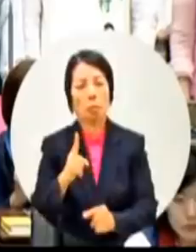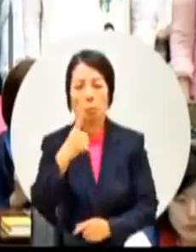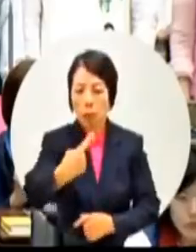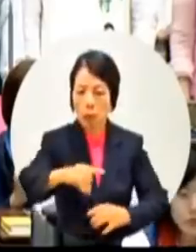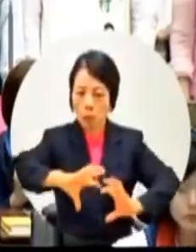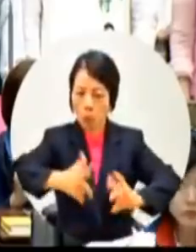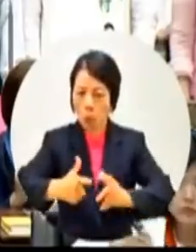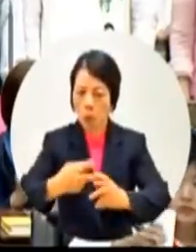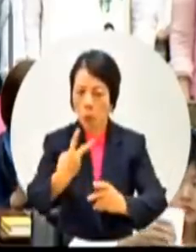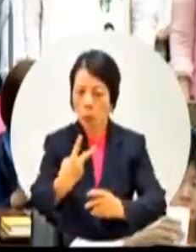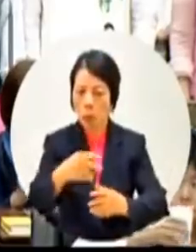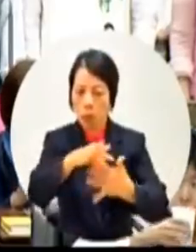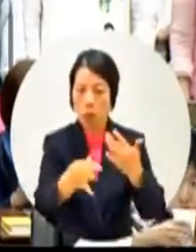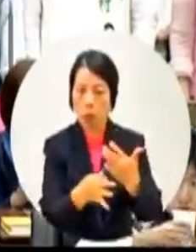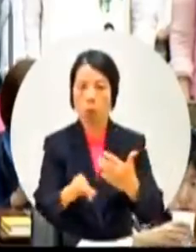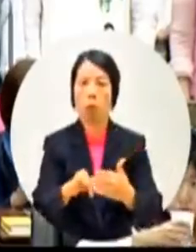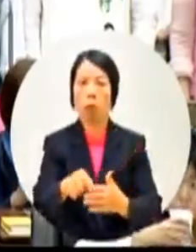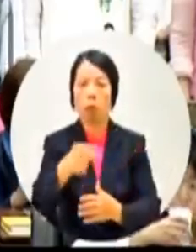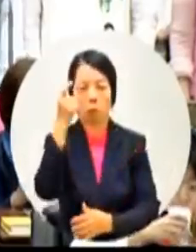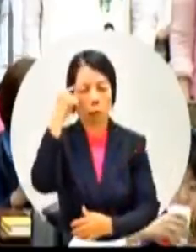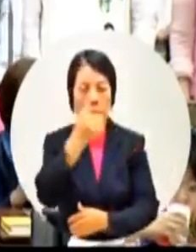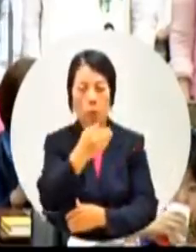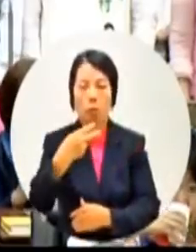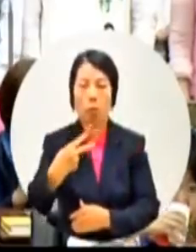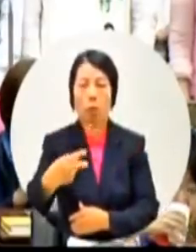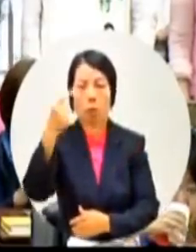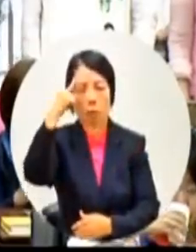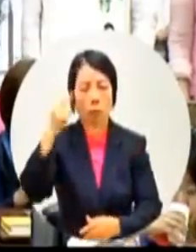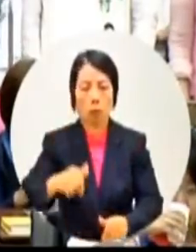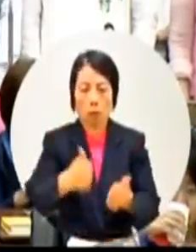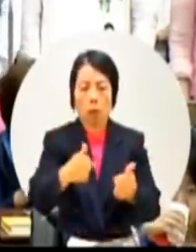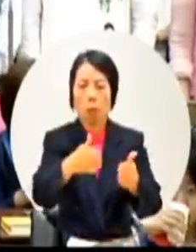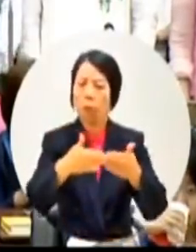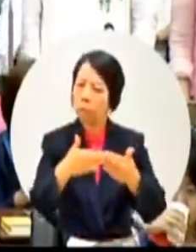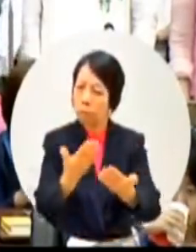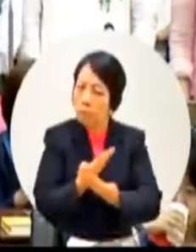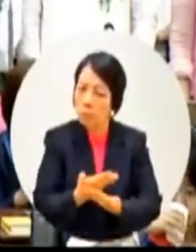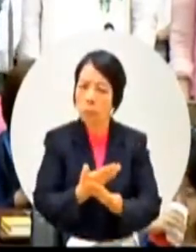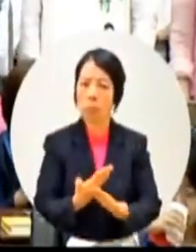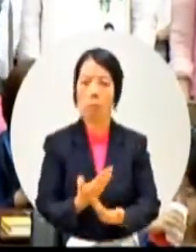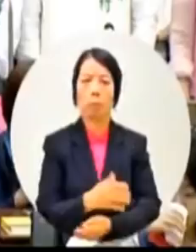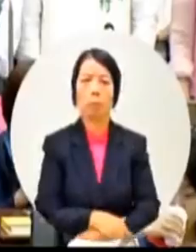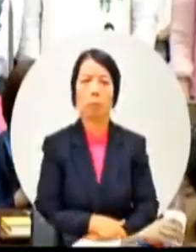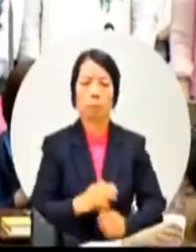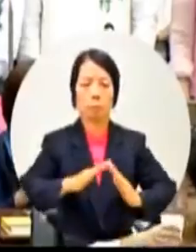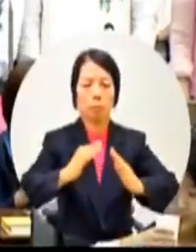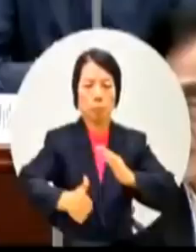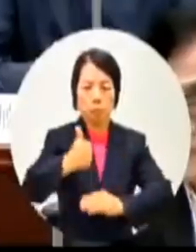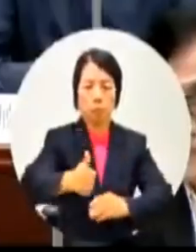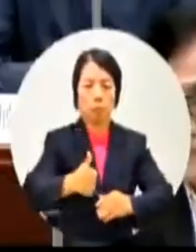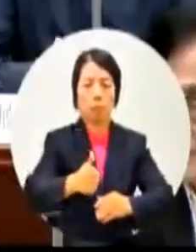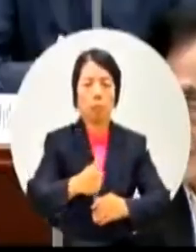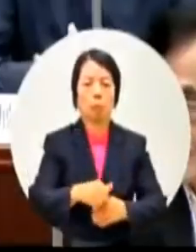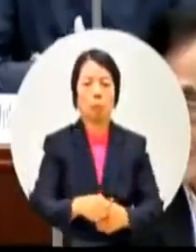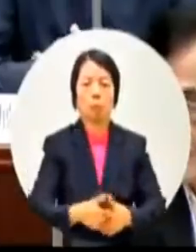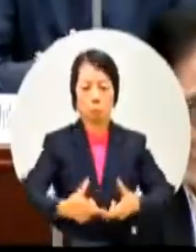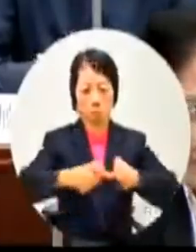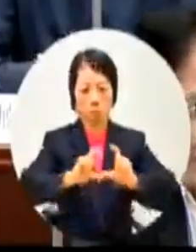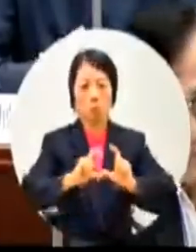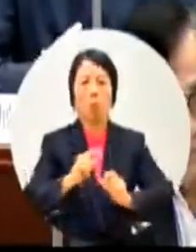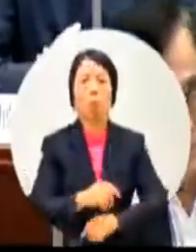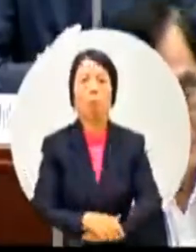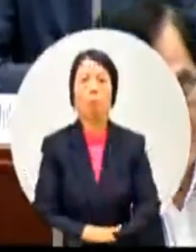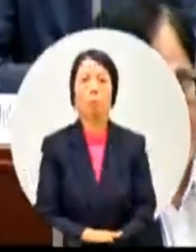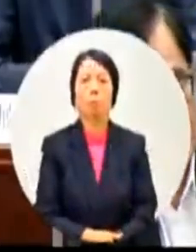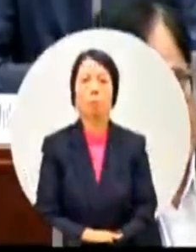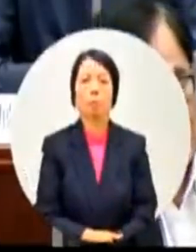九二共识，你还要不要接受？请市长回答，谢谢。 来，市长回答 了。跟陈议员报